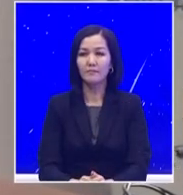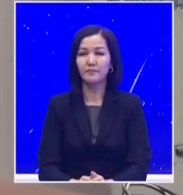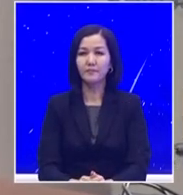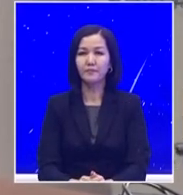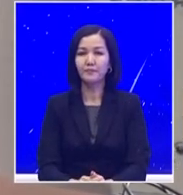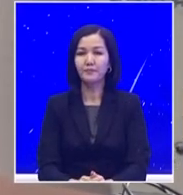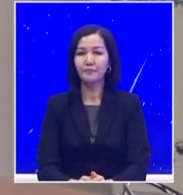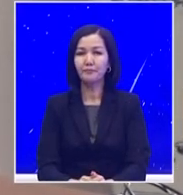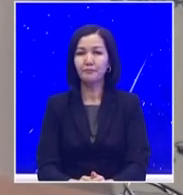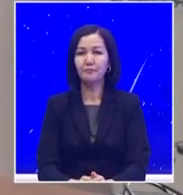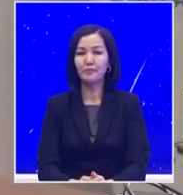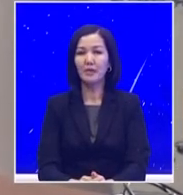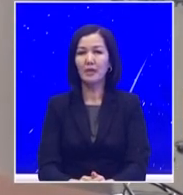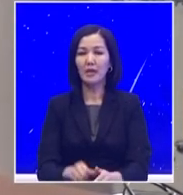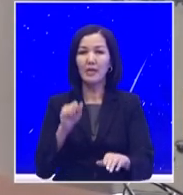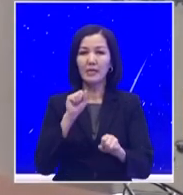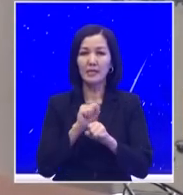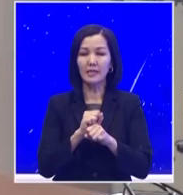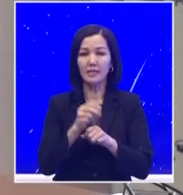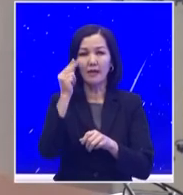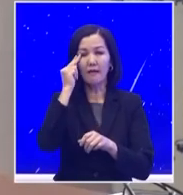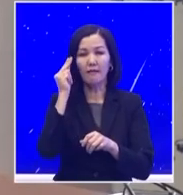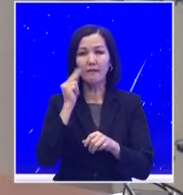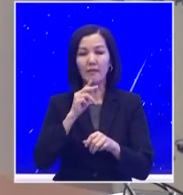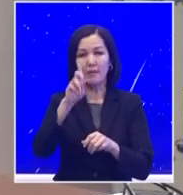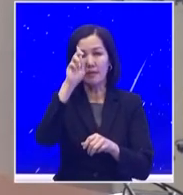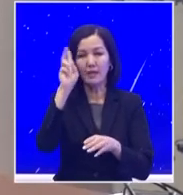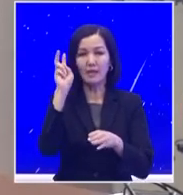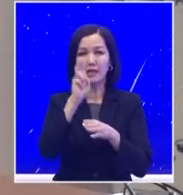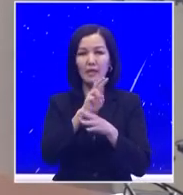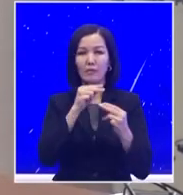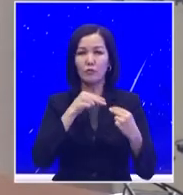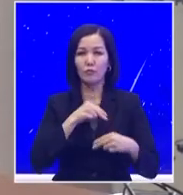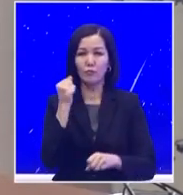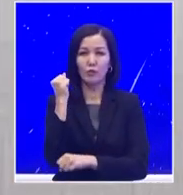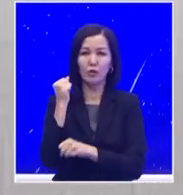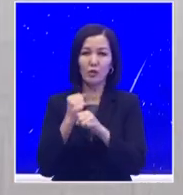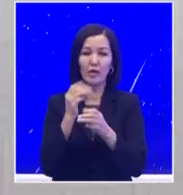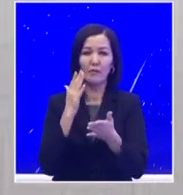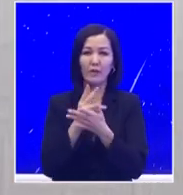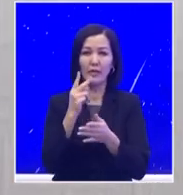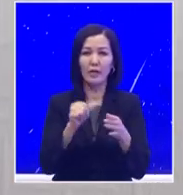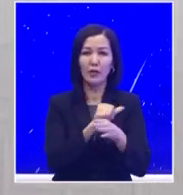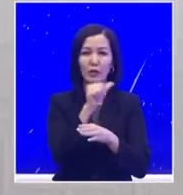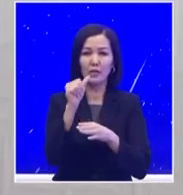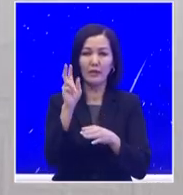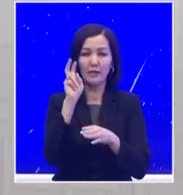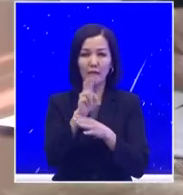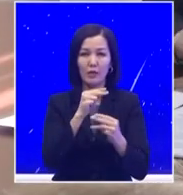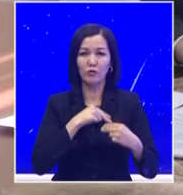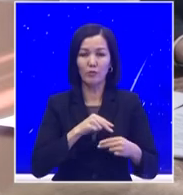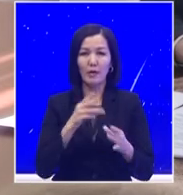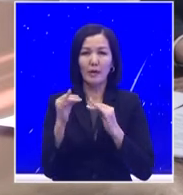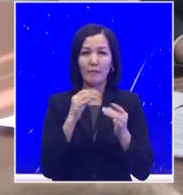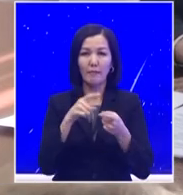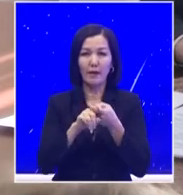локомотива. Алтынкөл станциясында Қытай Халық Республикасынан келіп жұмыс істейтін жұмысшылар бар. Олар 2 сағатқа келеді. Біздің жұмысшылармен